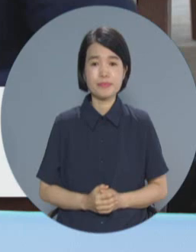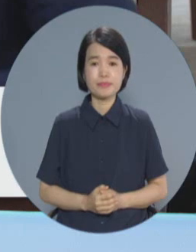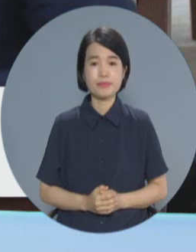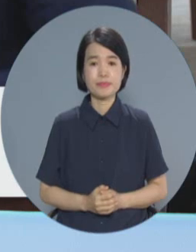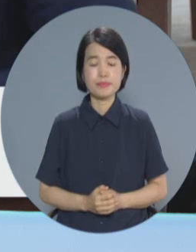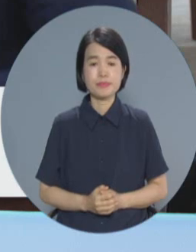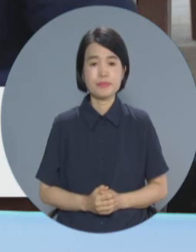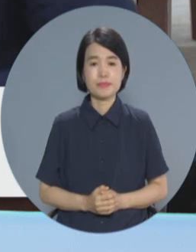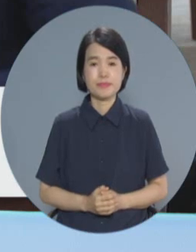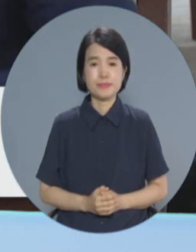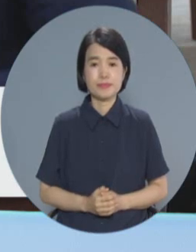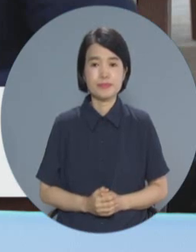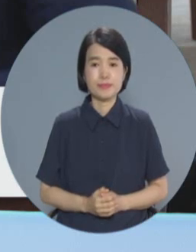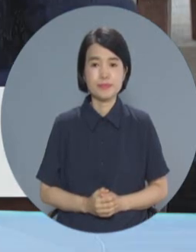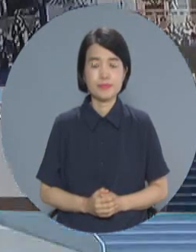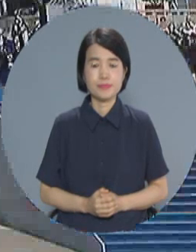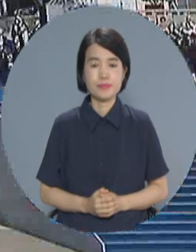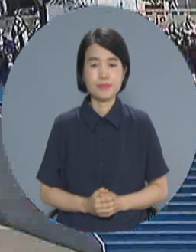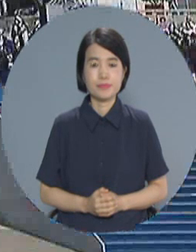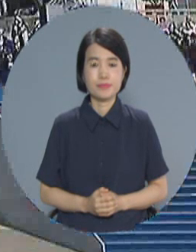문형철 기자입니다.